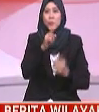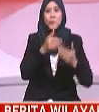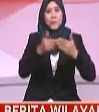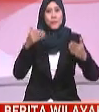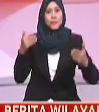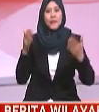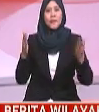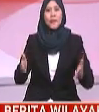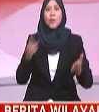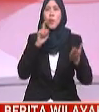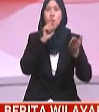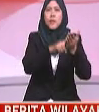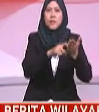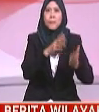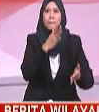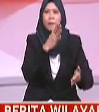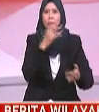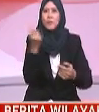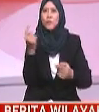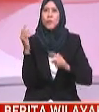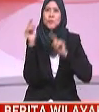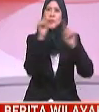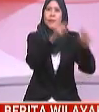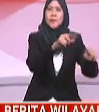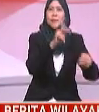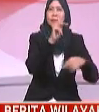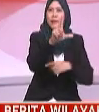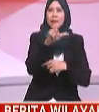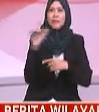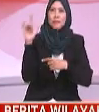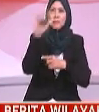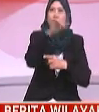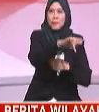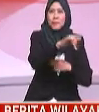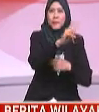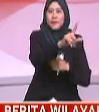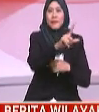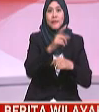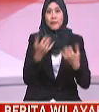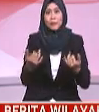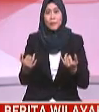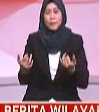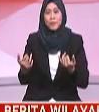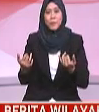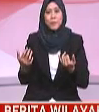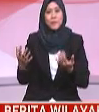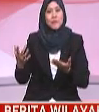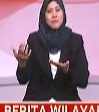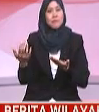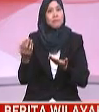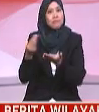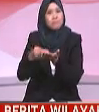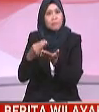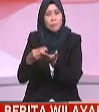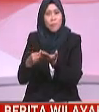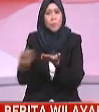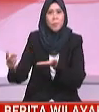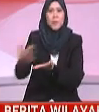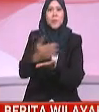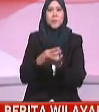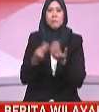selalu order dari Mak. Mak selalu pergi KL, pergi Semenanjung kan. Jadi pendapatannya kiranya akan main